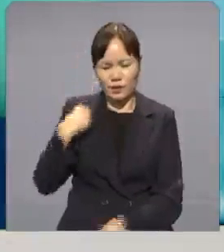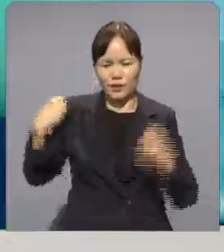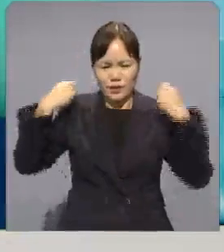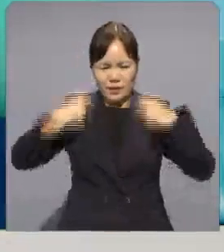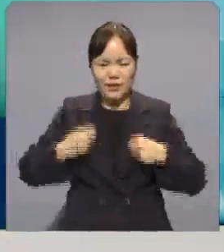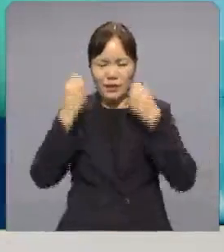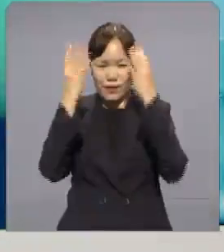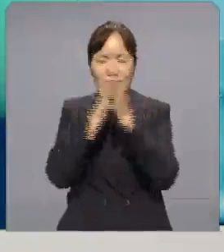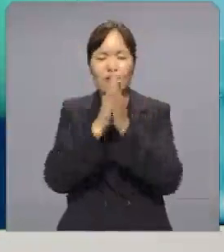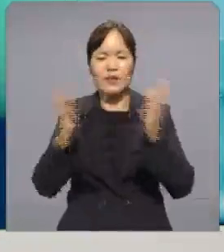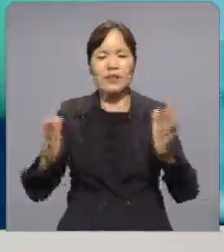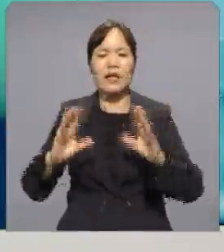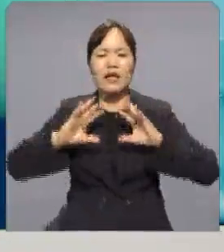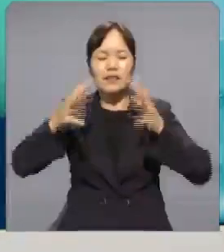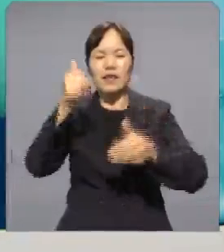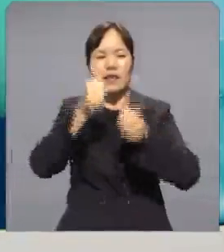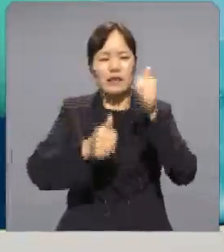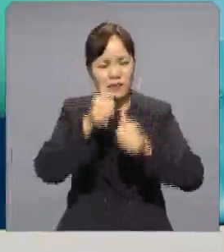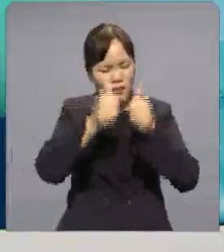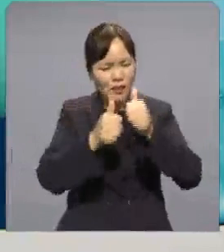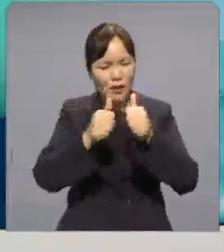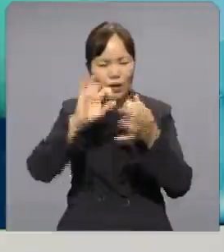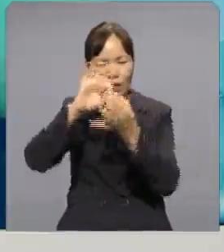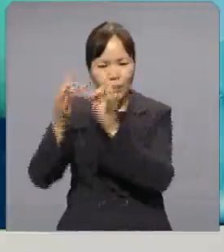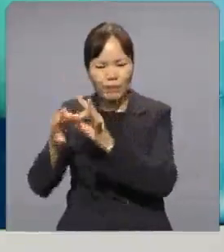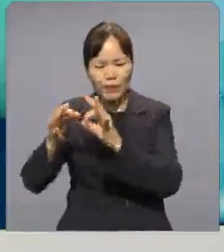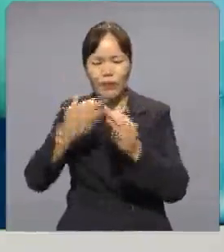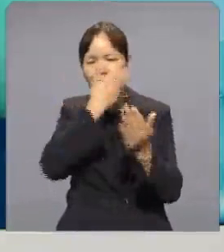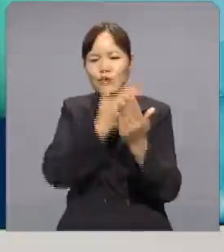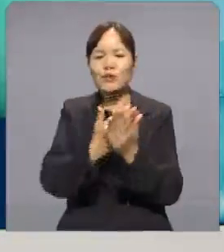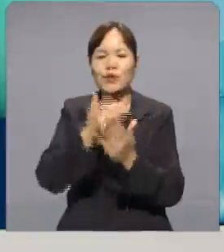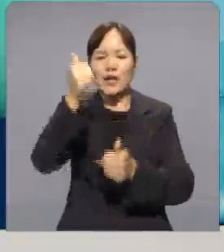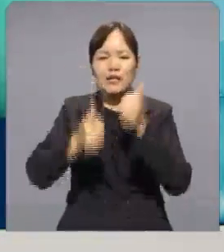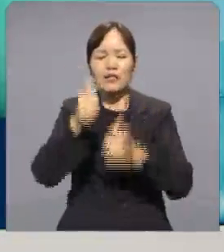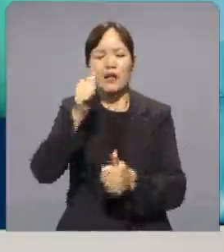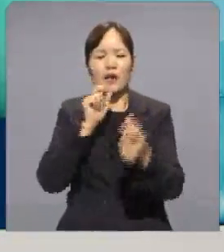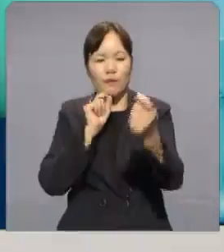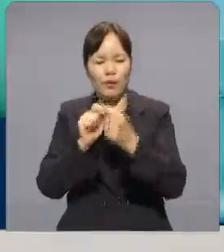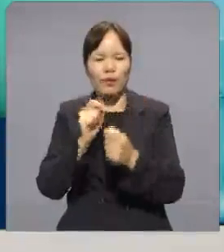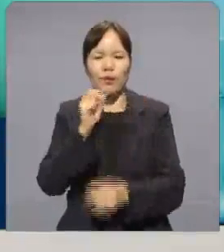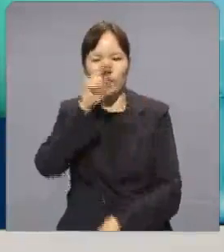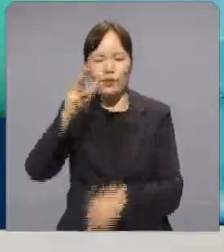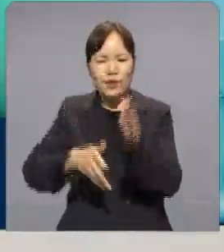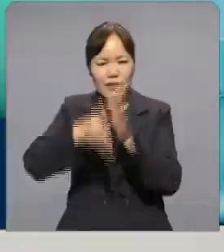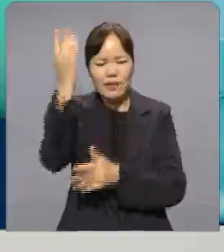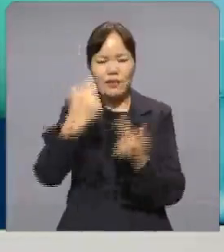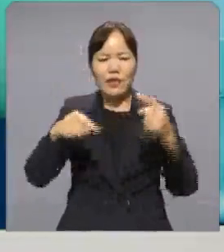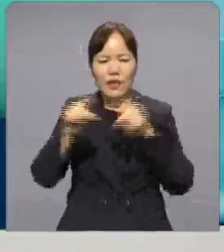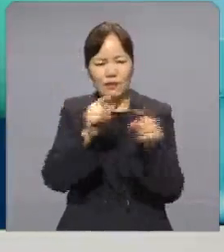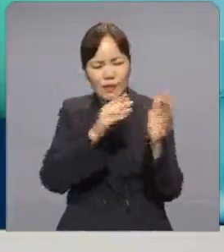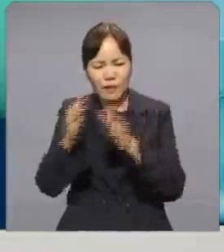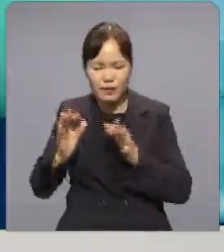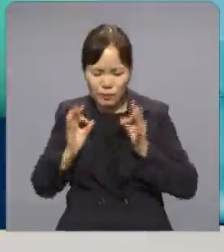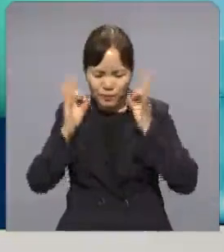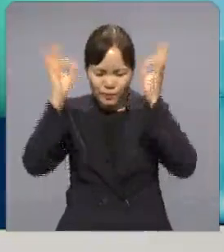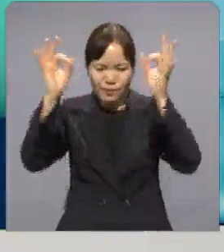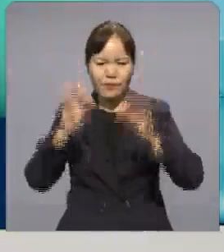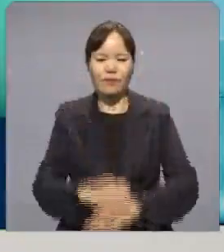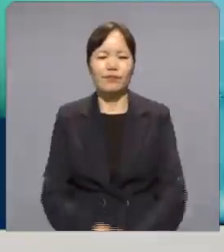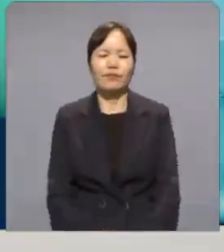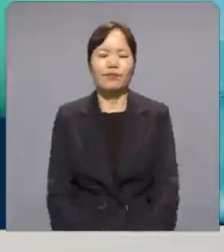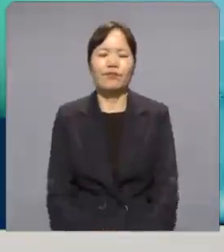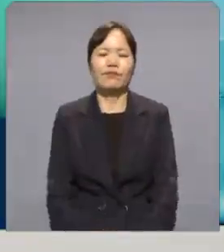출발합니다 세계선수권과 올림픽 등 중요한 국제 무대를 앞두고 용인시와 함께 금빛 도약을 준비합니다 문정진